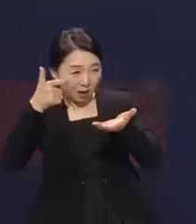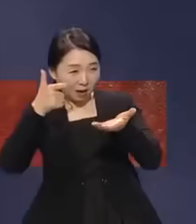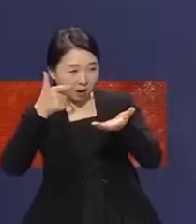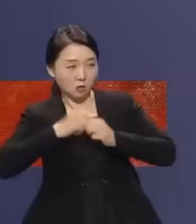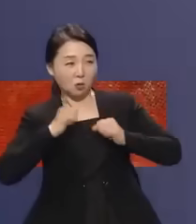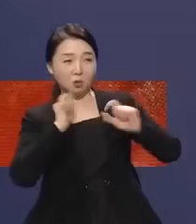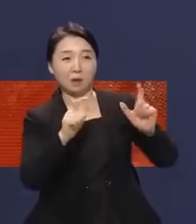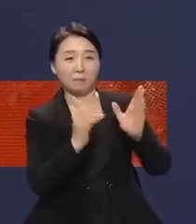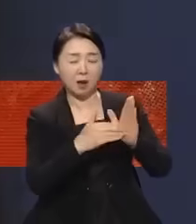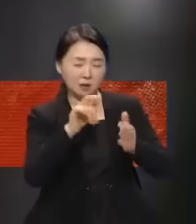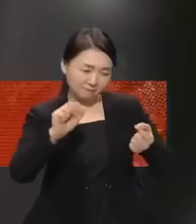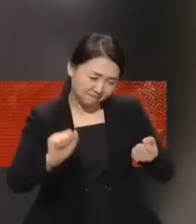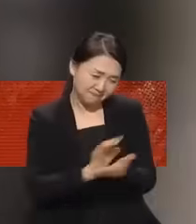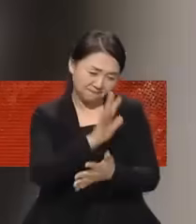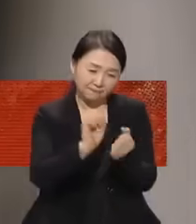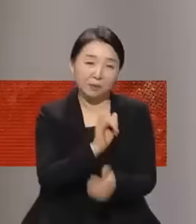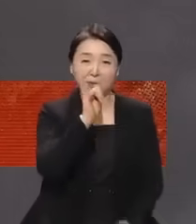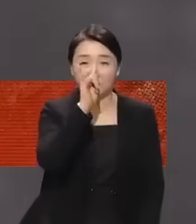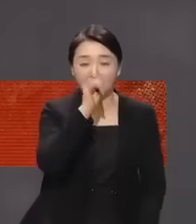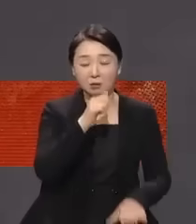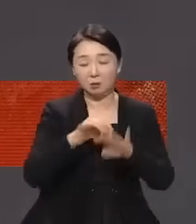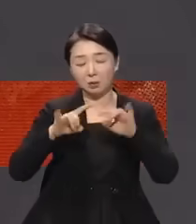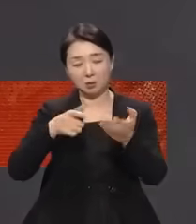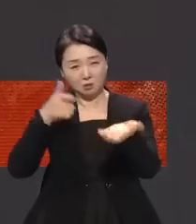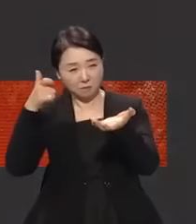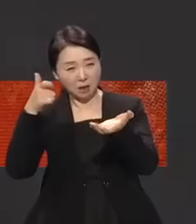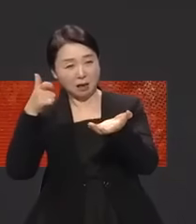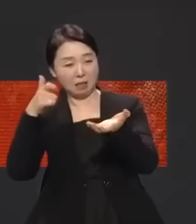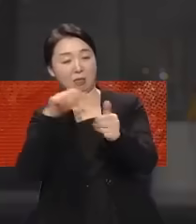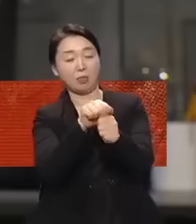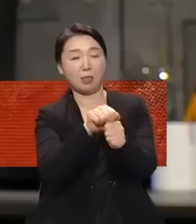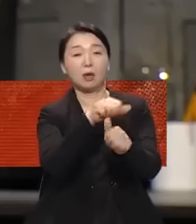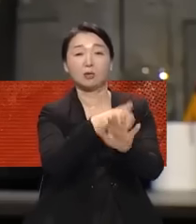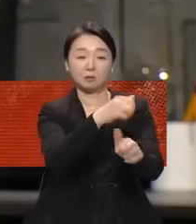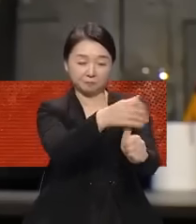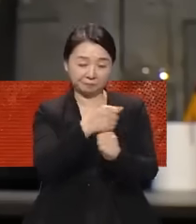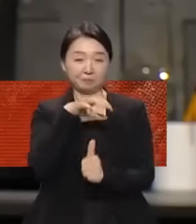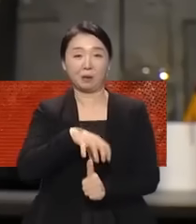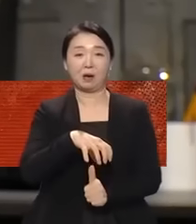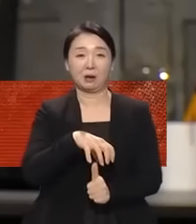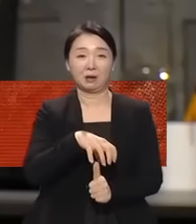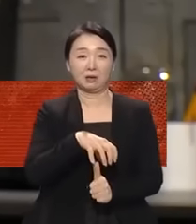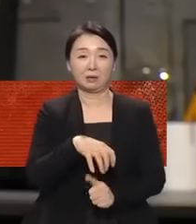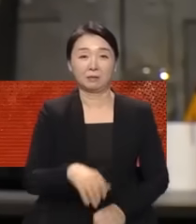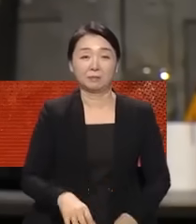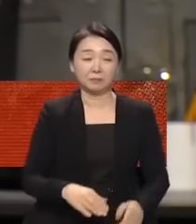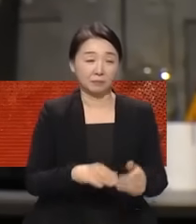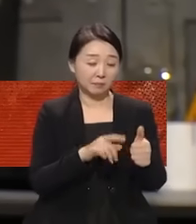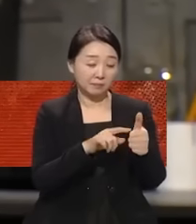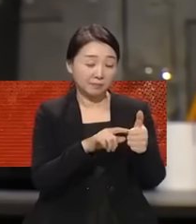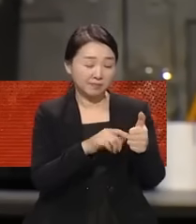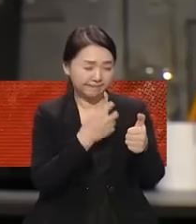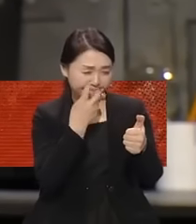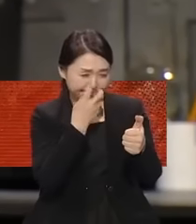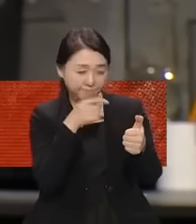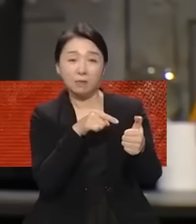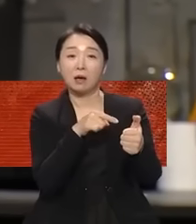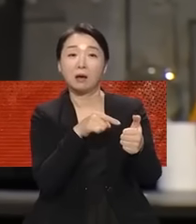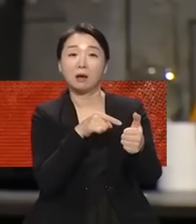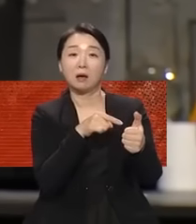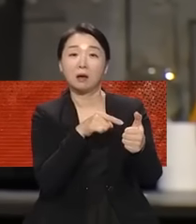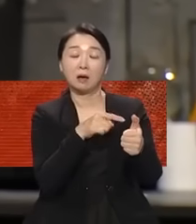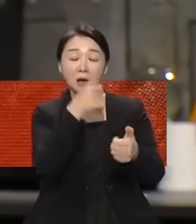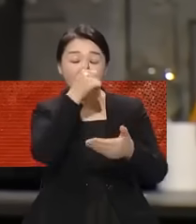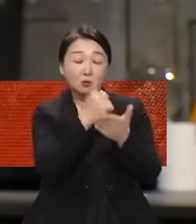그래도 계속 난동을 부리니까 태해 정원을 쏴 가지고 제압한 뒤에 건거 했습니다 그런뒤에 이제 0대 남성을 조사를 했는데 재명이